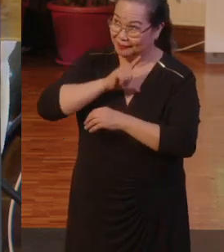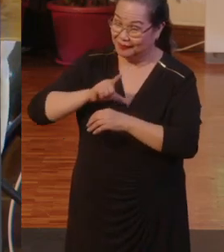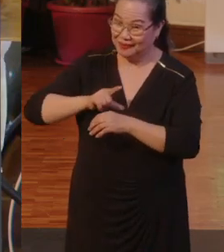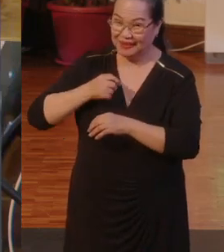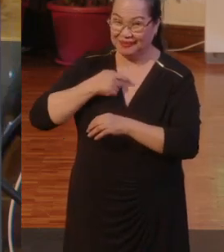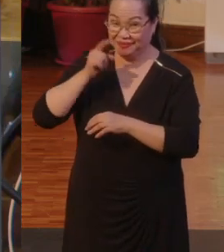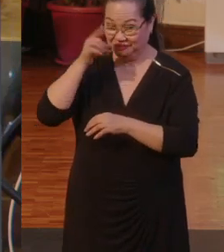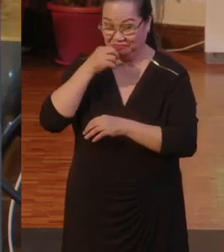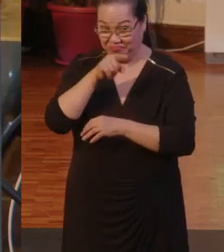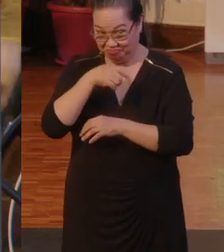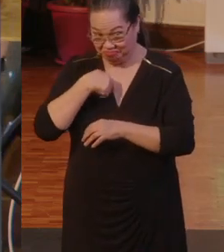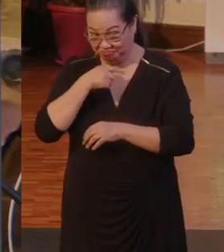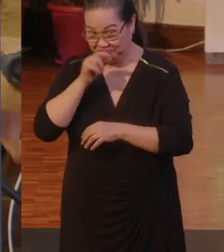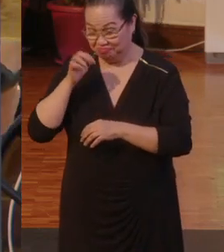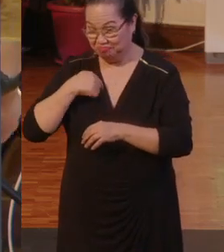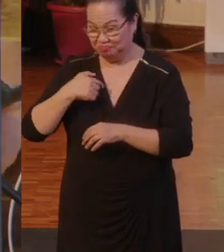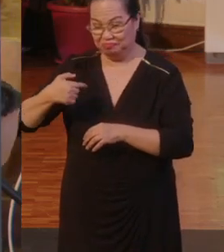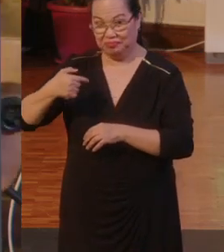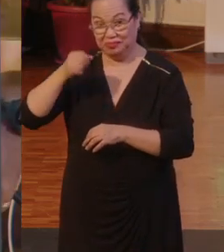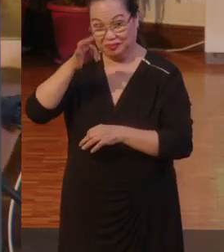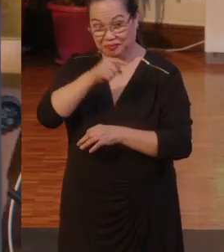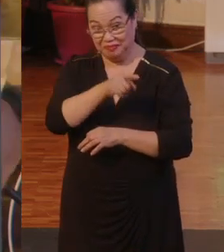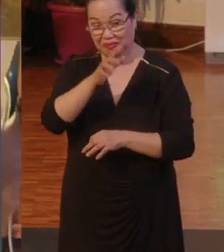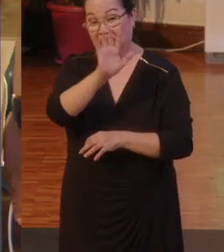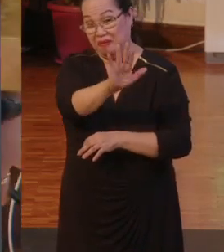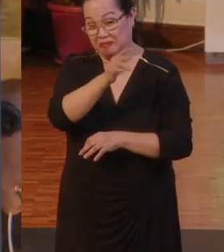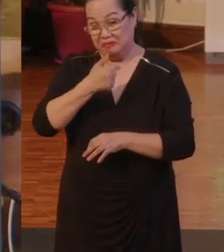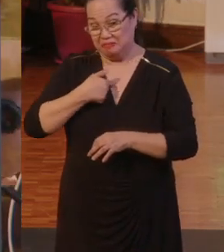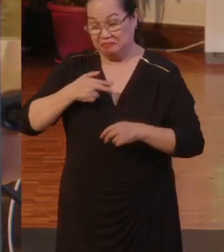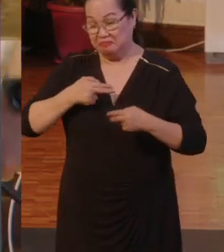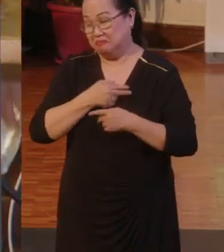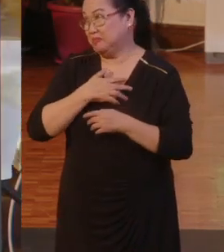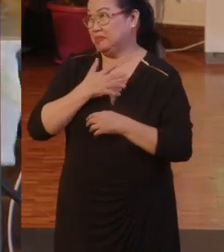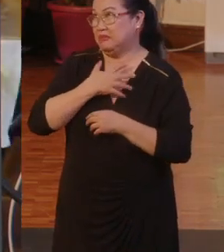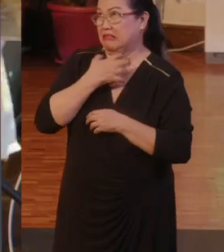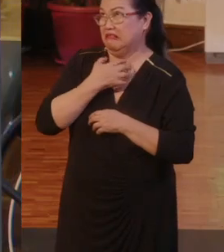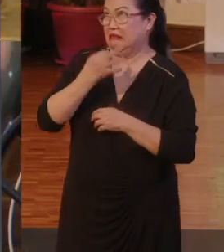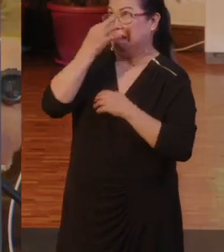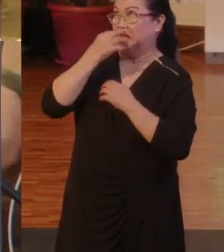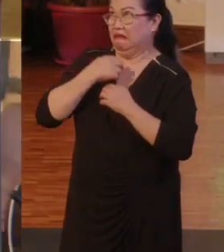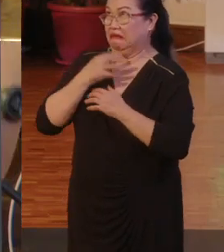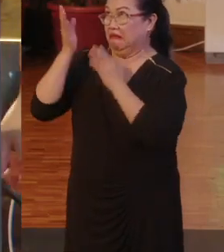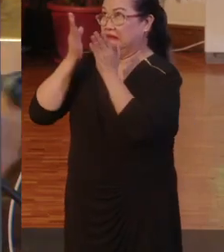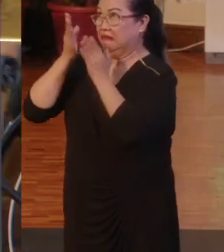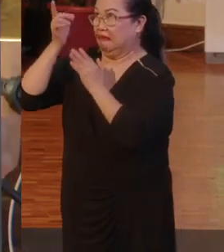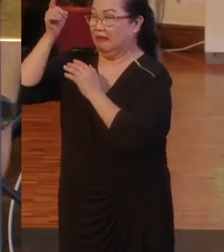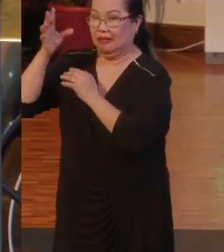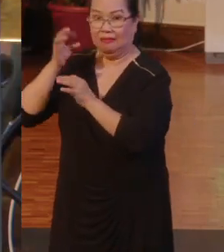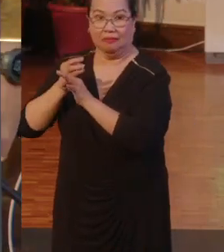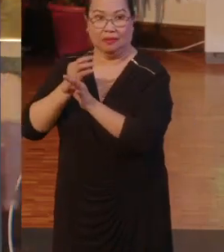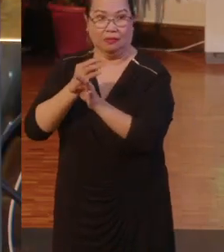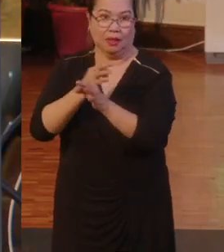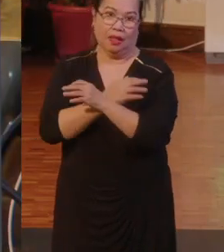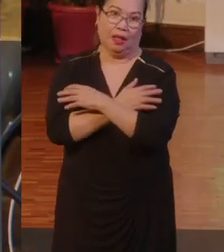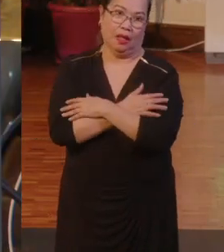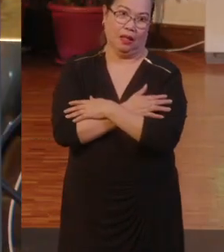niya, Dad, binless ka ng Diyos. Naging tapat siya sa iyo. He has been faithful to